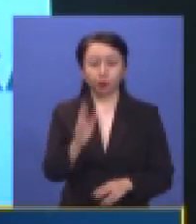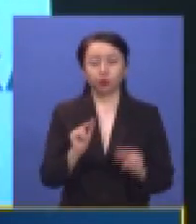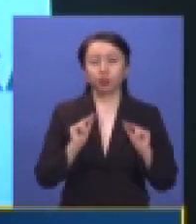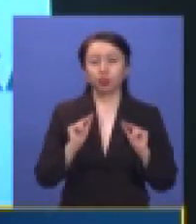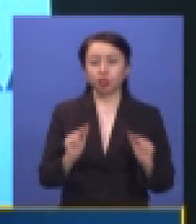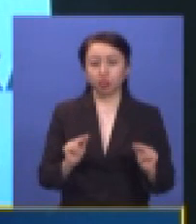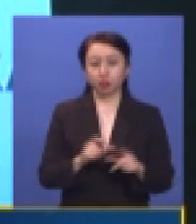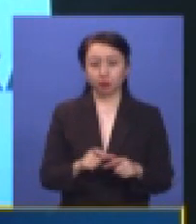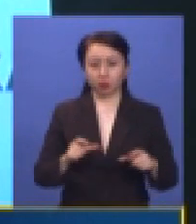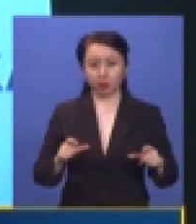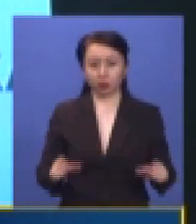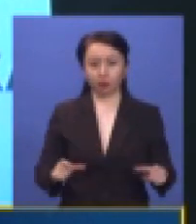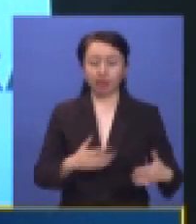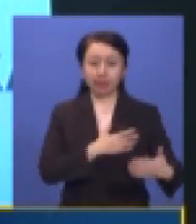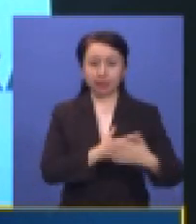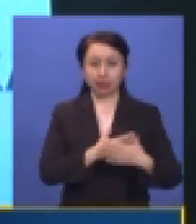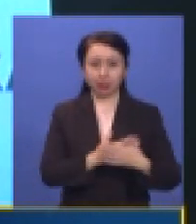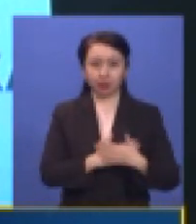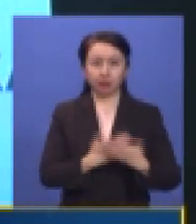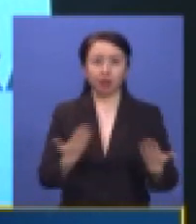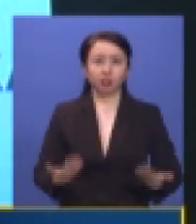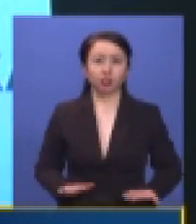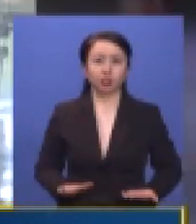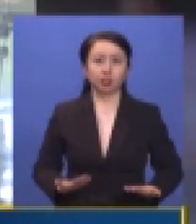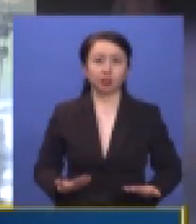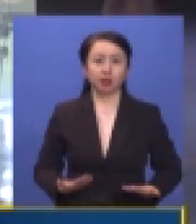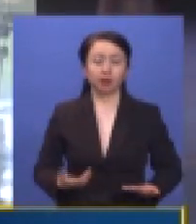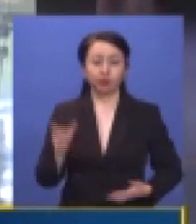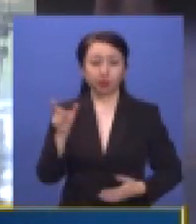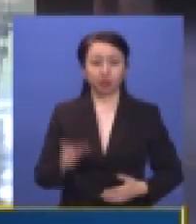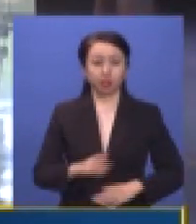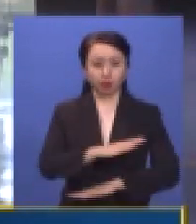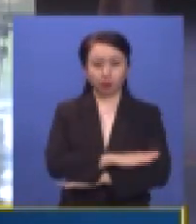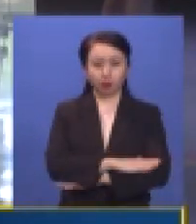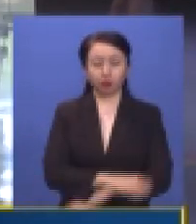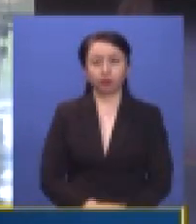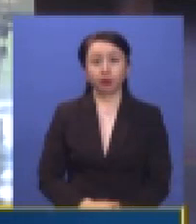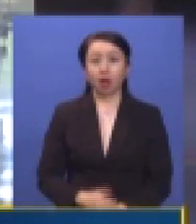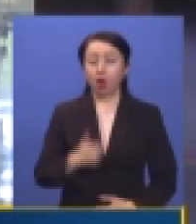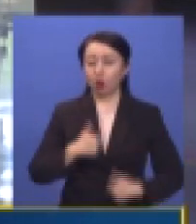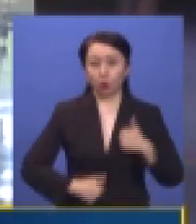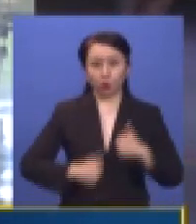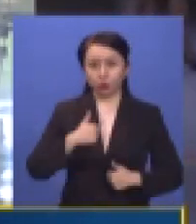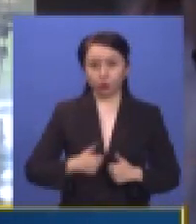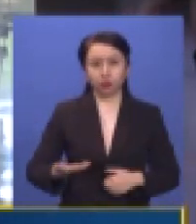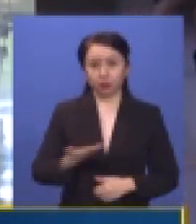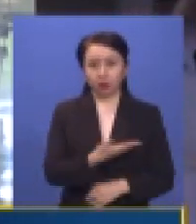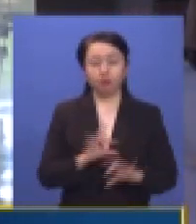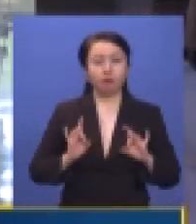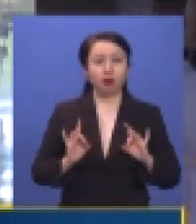честными людьми с активной жизненной и гражданской позицией. В конкурсе нам сообщили в школе